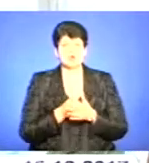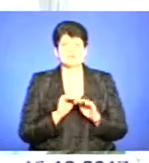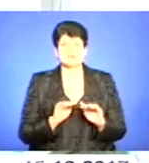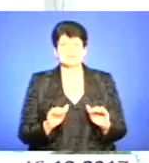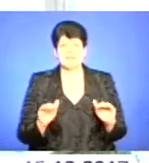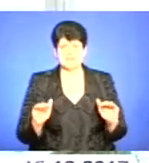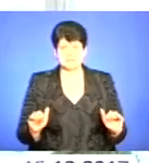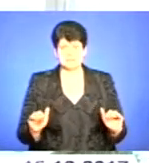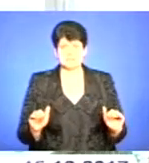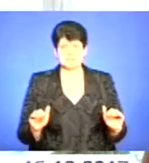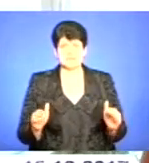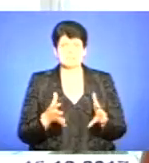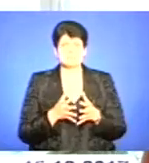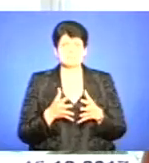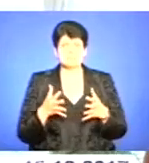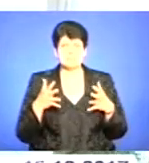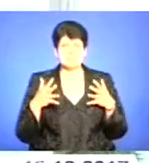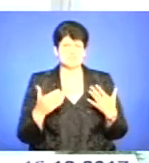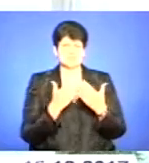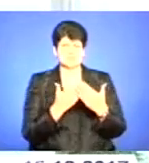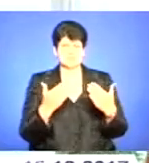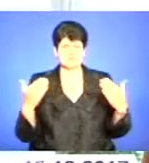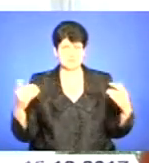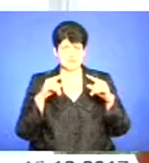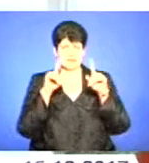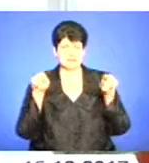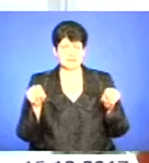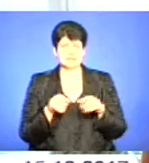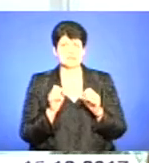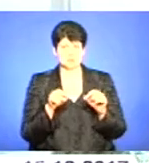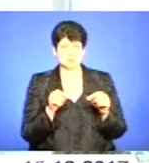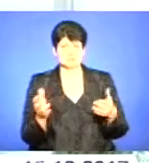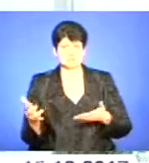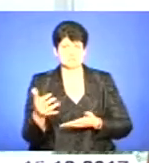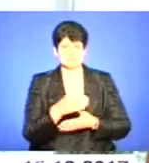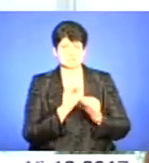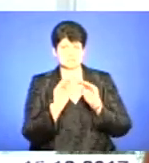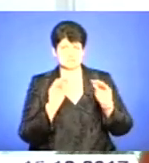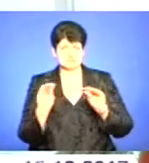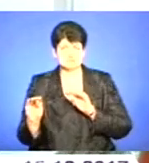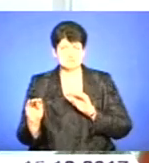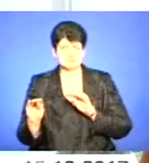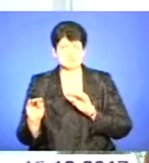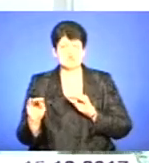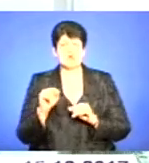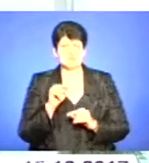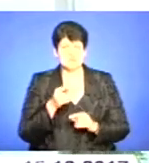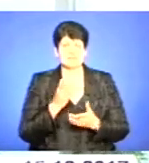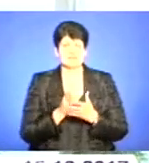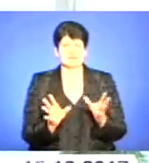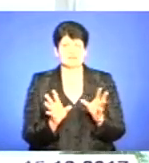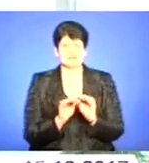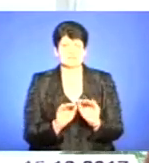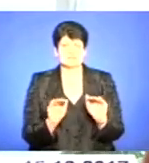Було більшість експонатів, картин, які тут зібрані, вони є з дітьми